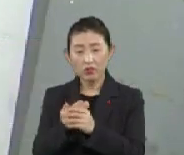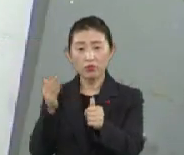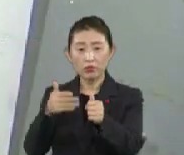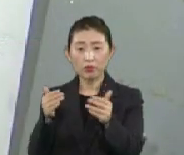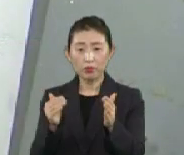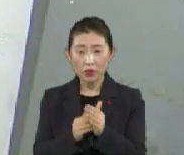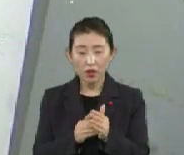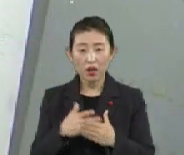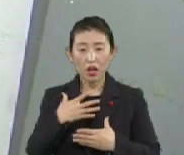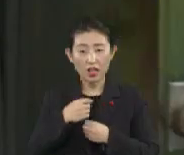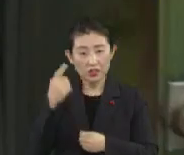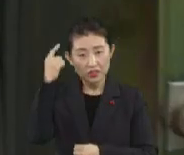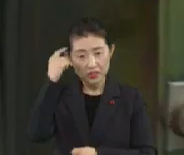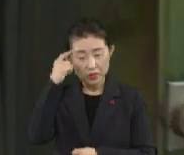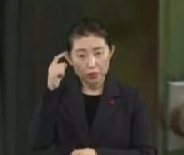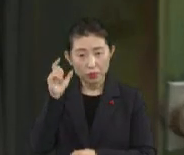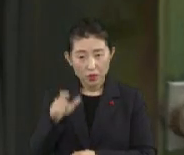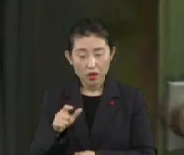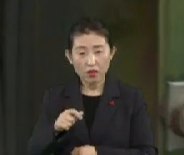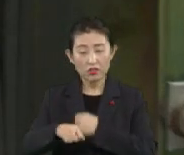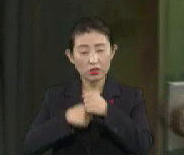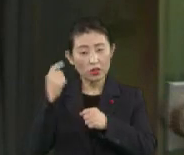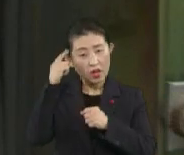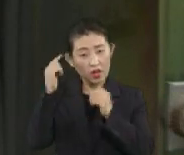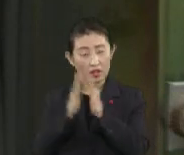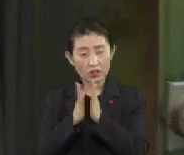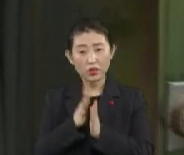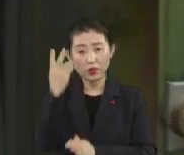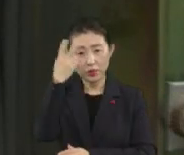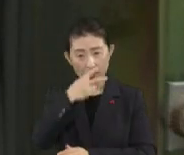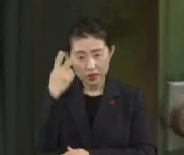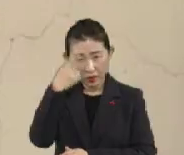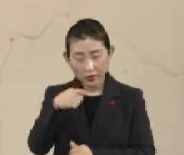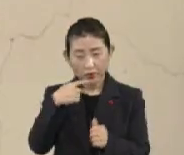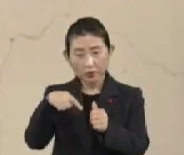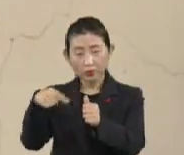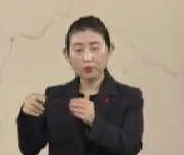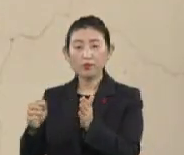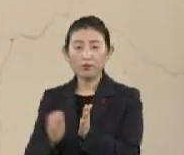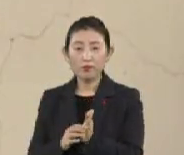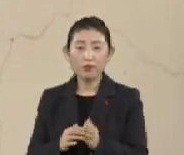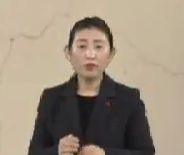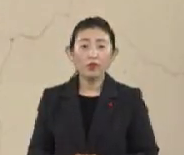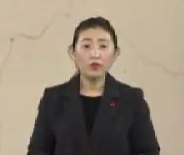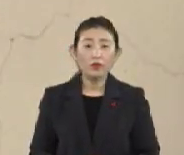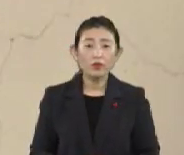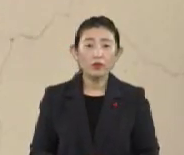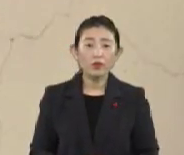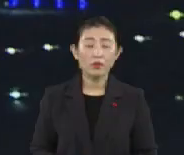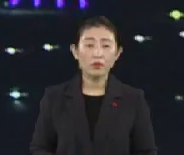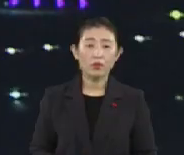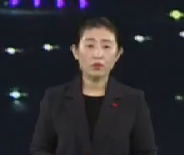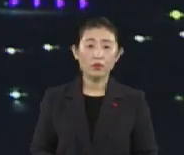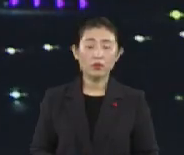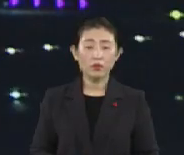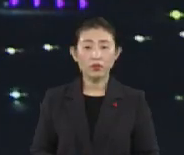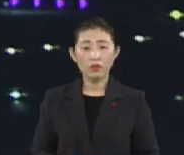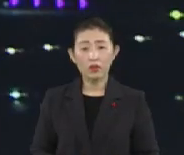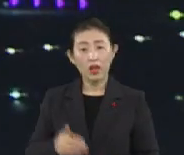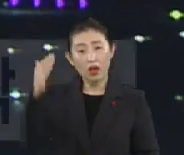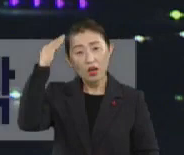독려했으며 안전의식 고취와 자율적 안전관리에 대한 행정 지도도 병행했습니다.